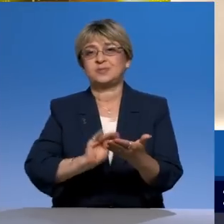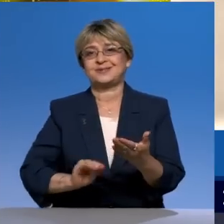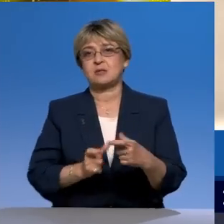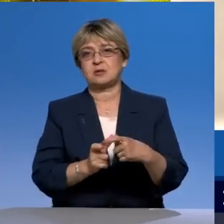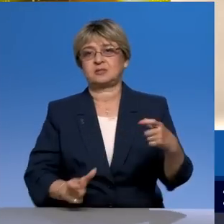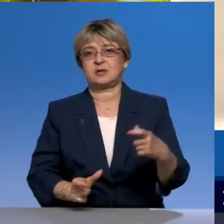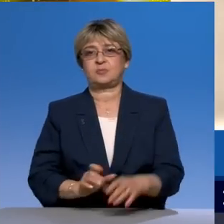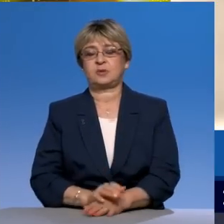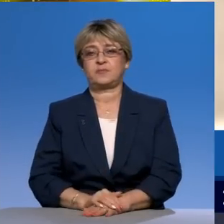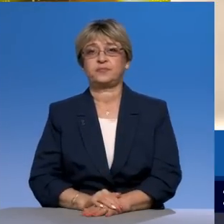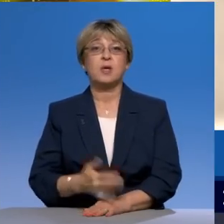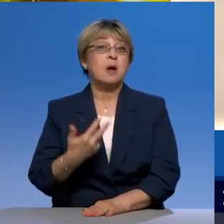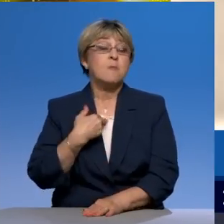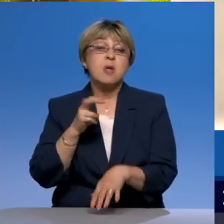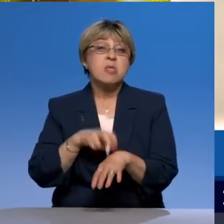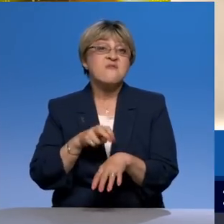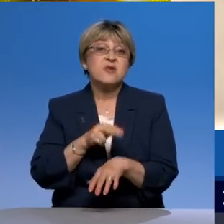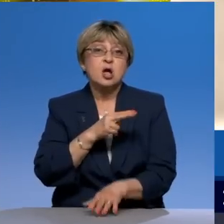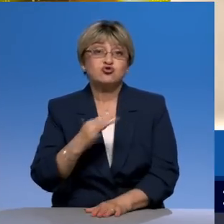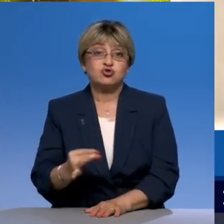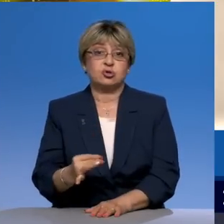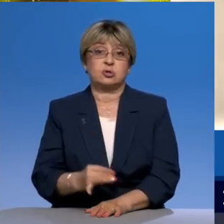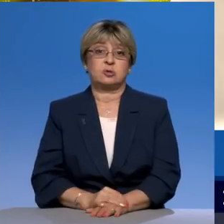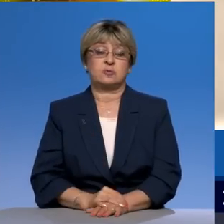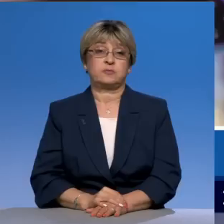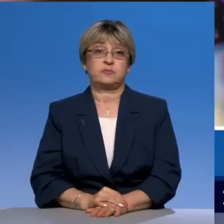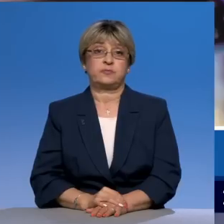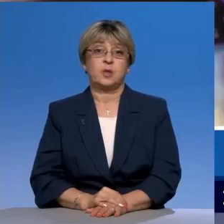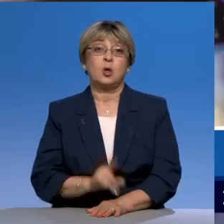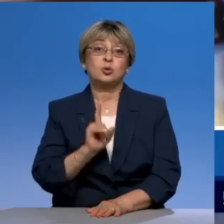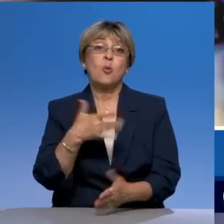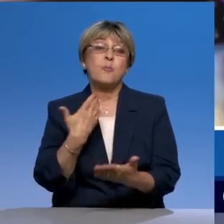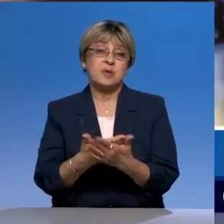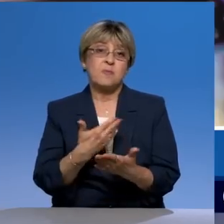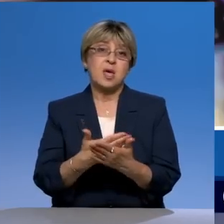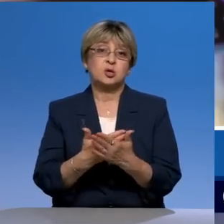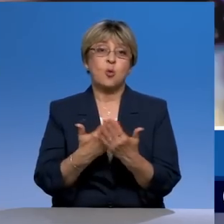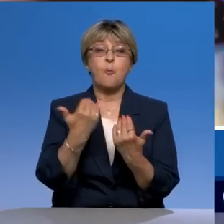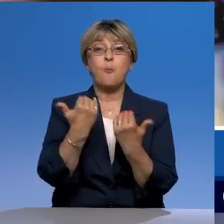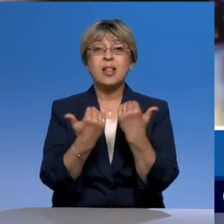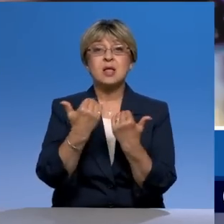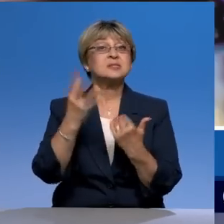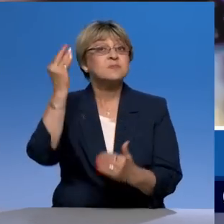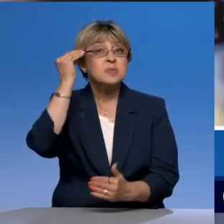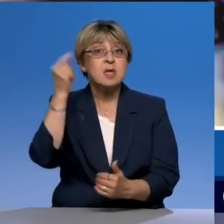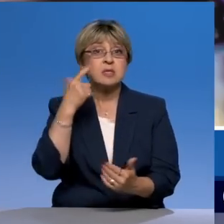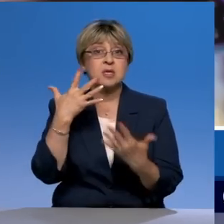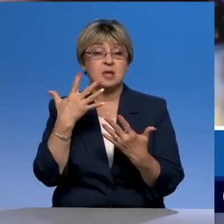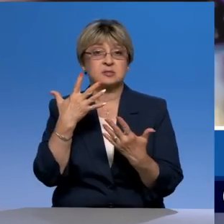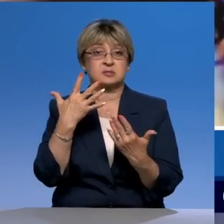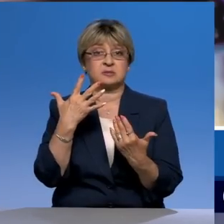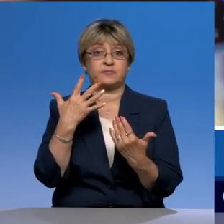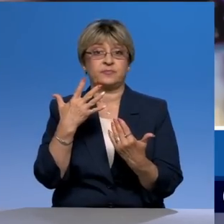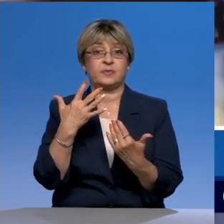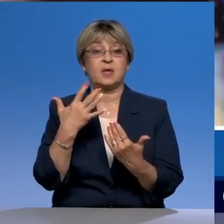не врач, наши зрители далеко не все медики, кто нас смотрит. Но примерно, так сказать, баланс мнений ясен, да, в какую Конечно. Сторону. Что сейчас, если